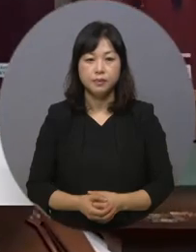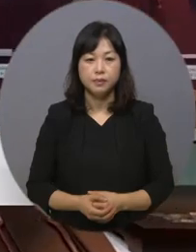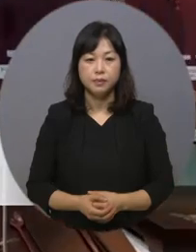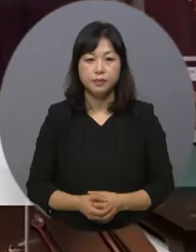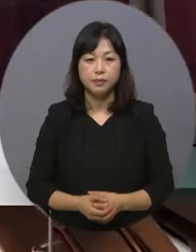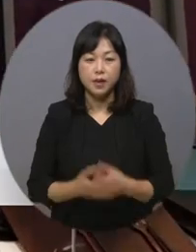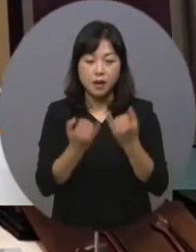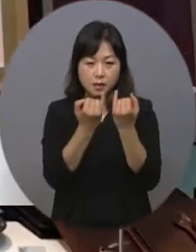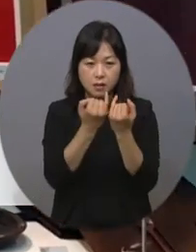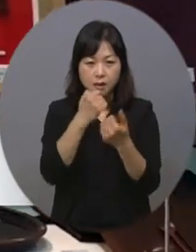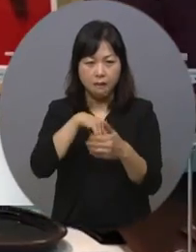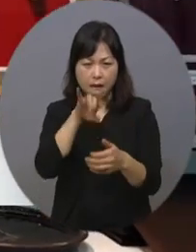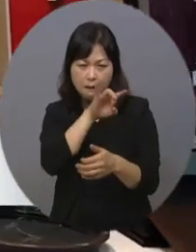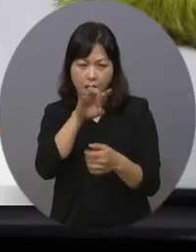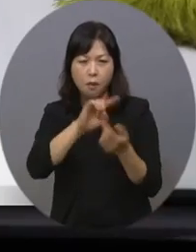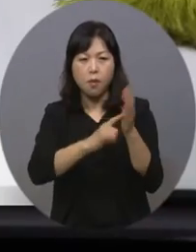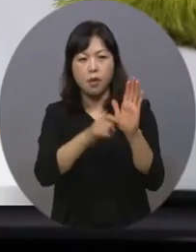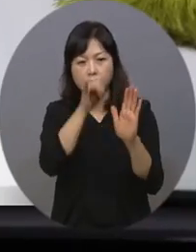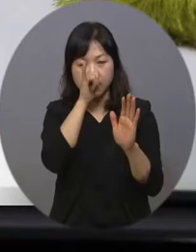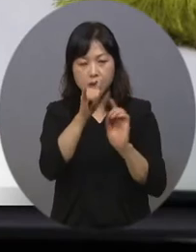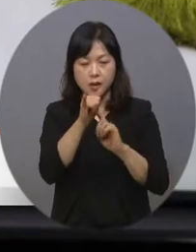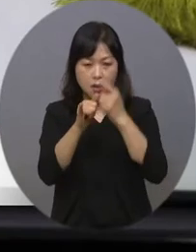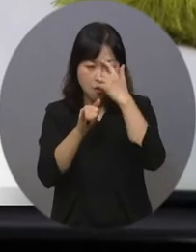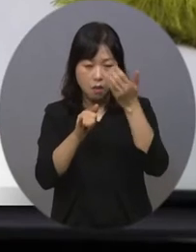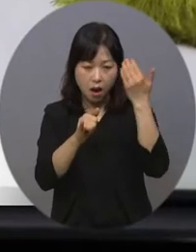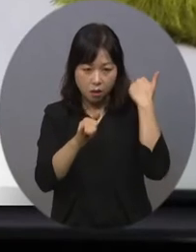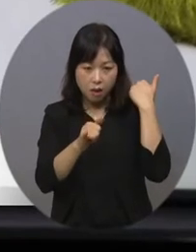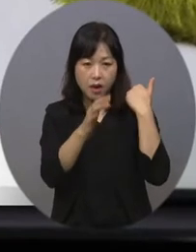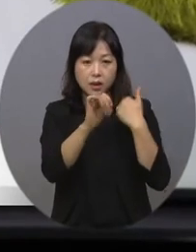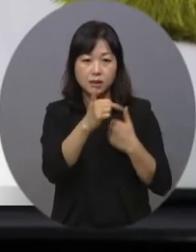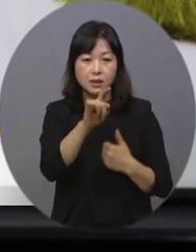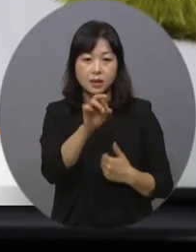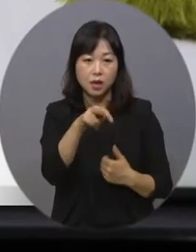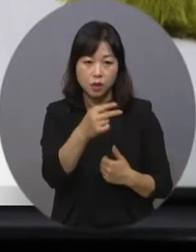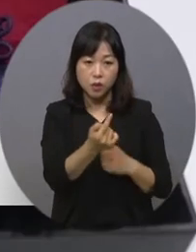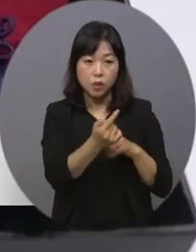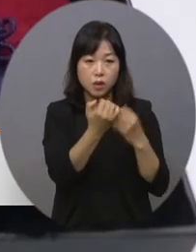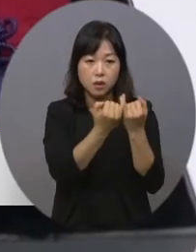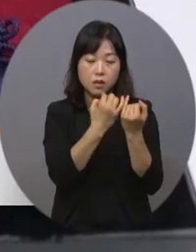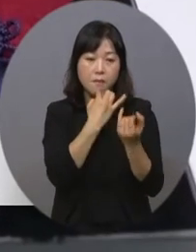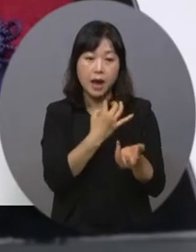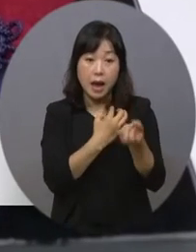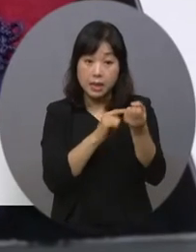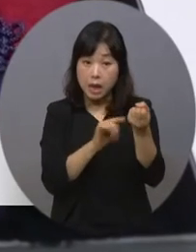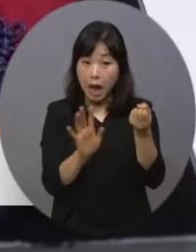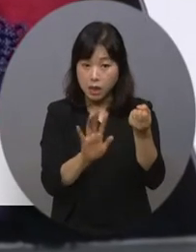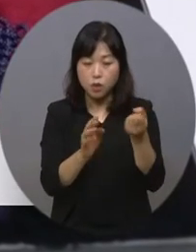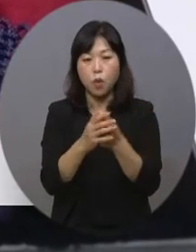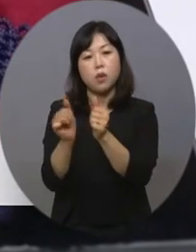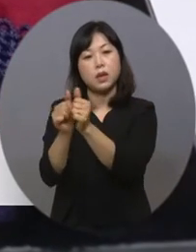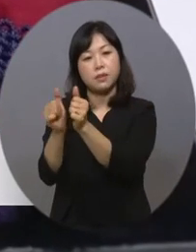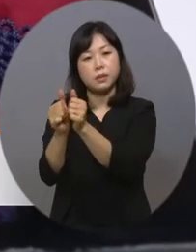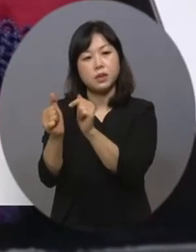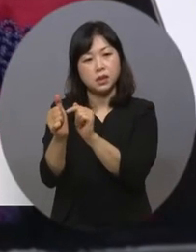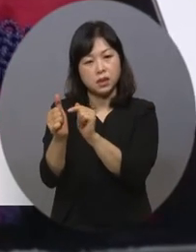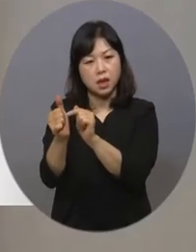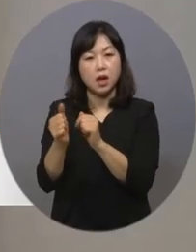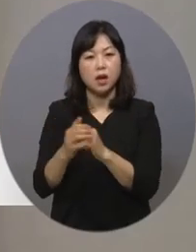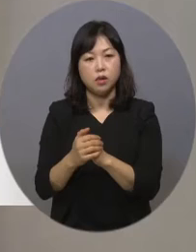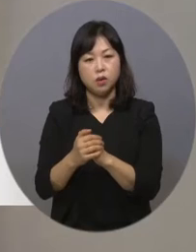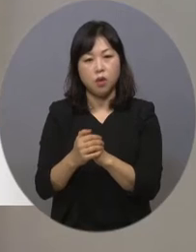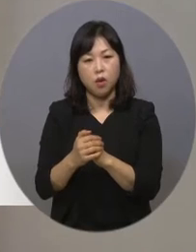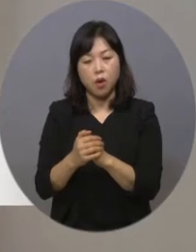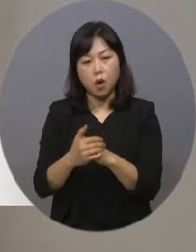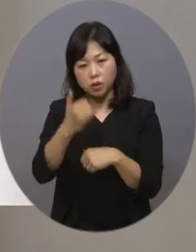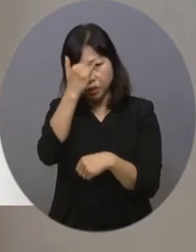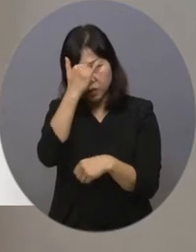여성의 절개를 상징하는 옛 선조들의 은장도는 여성만의 전유물이 아니라 남성들도 충효 사상을